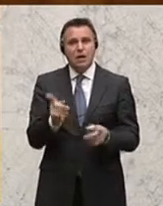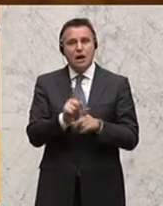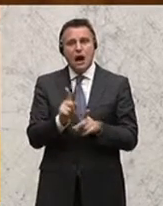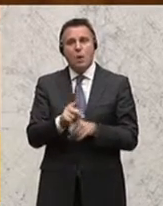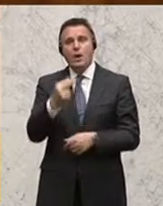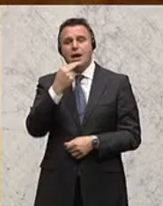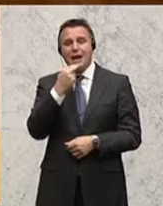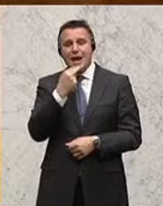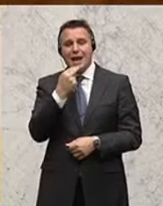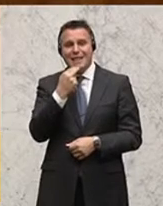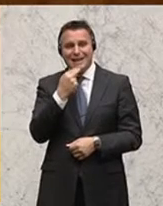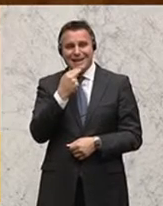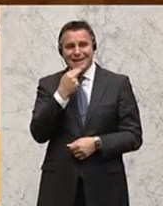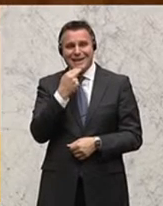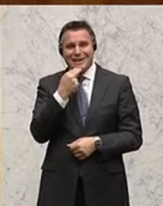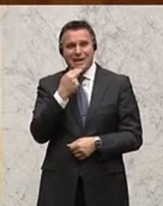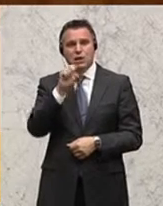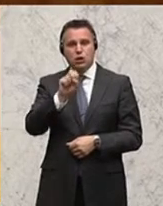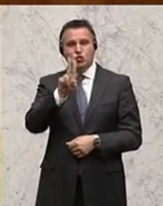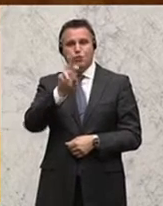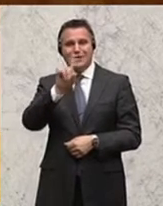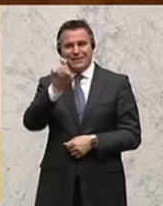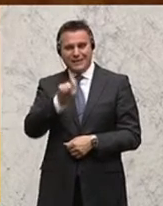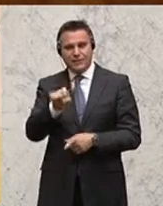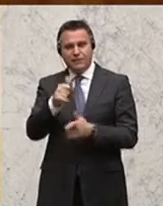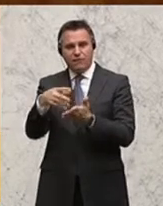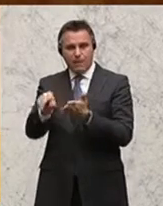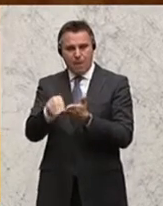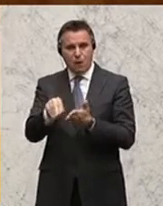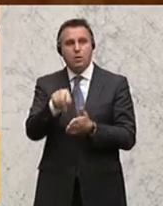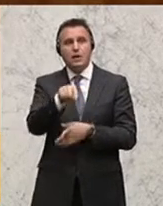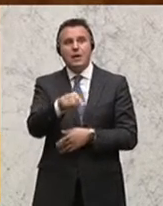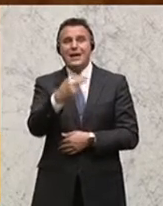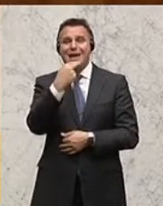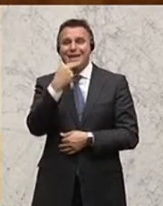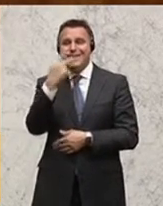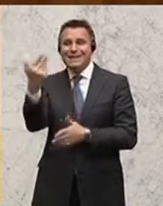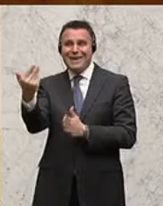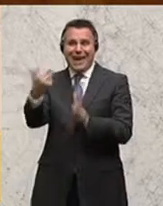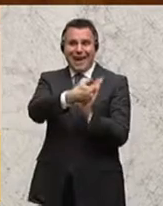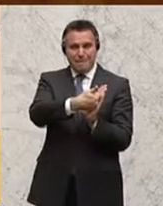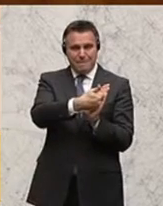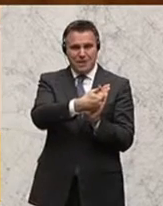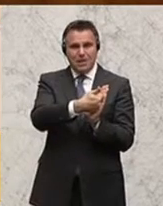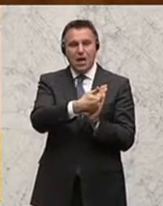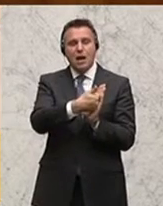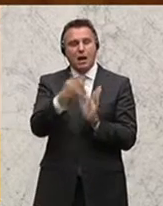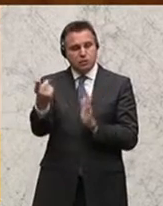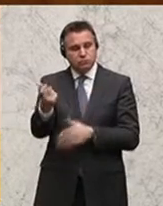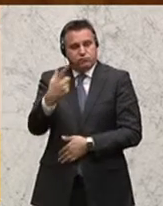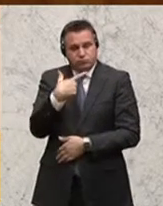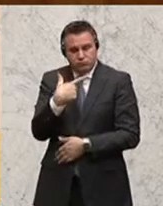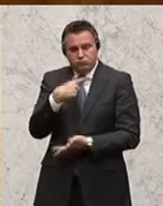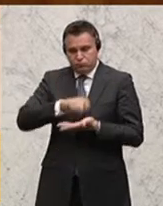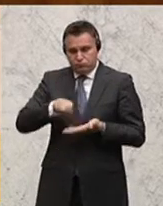der Energiesuffizienz. Ich habe gestern ein Schreiben eines Energieanbieters